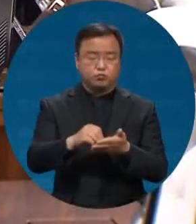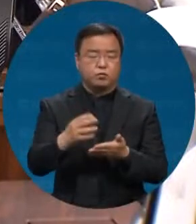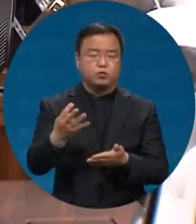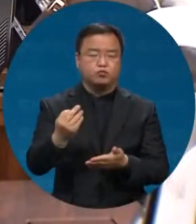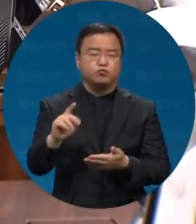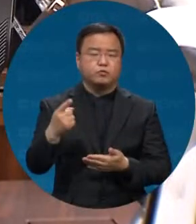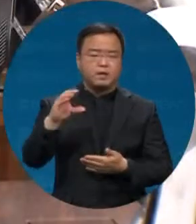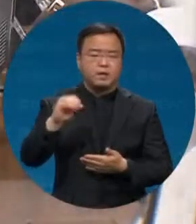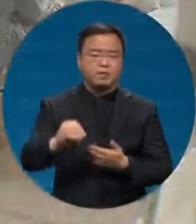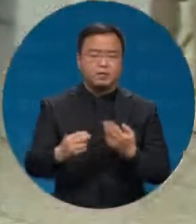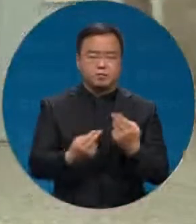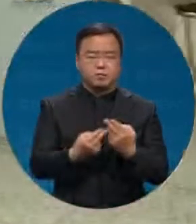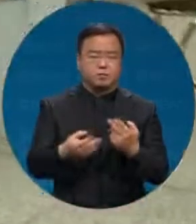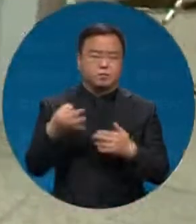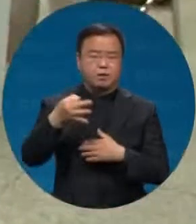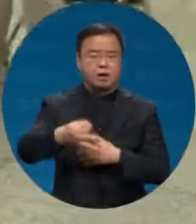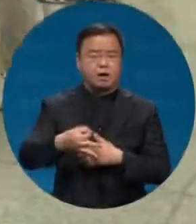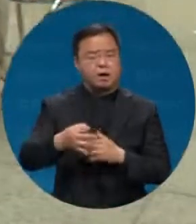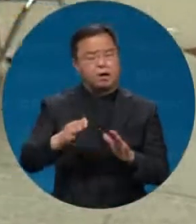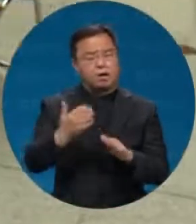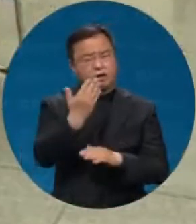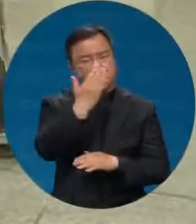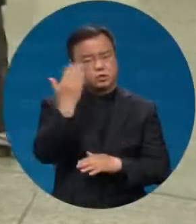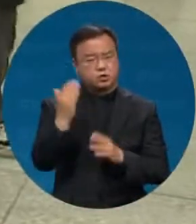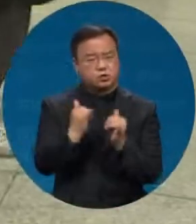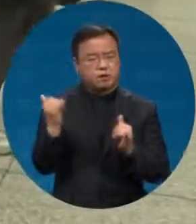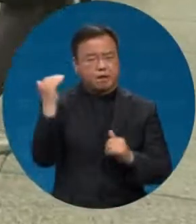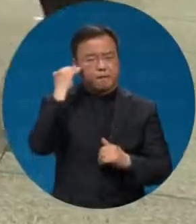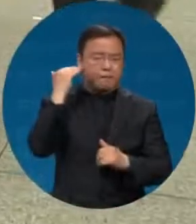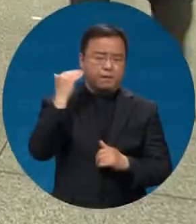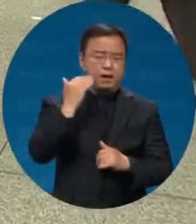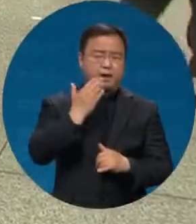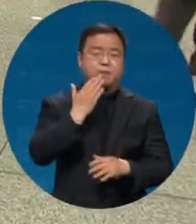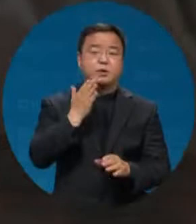기탁금이 여전히 청소년 정치인들의 문턱으로 작용하고 있어